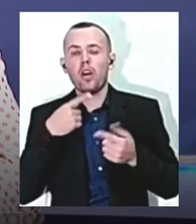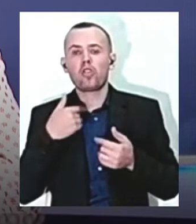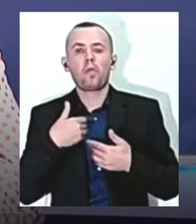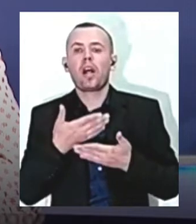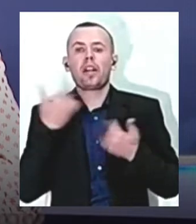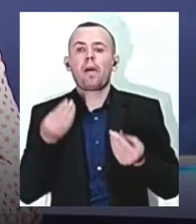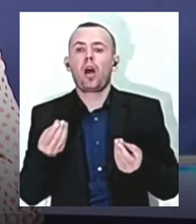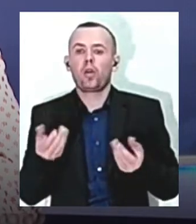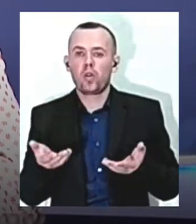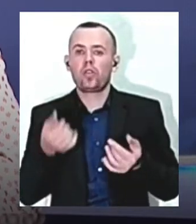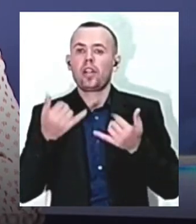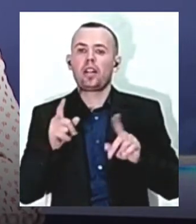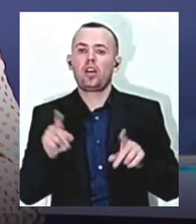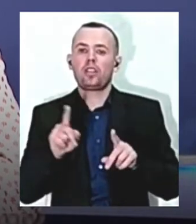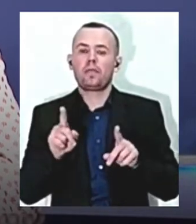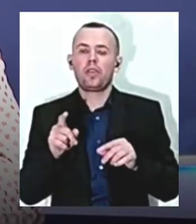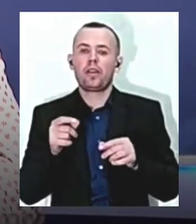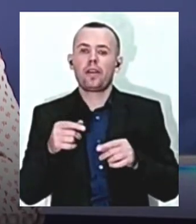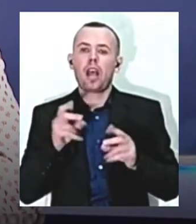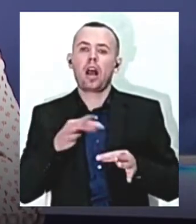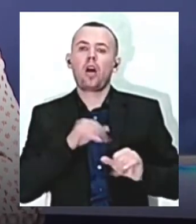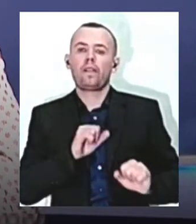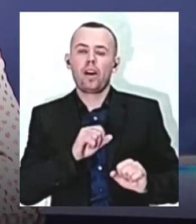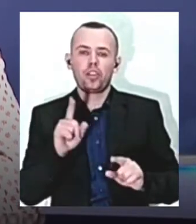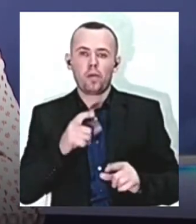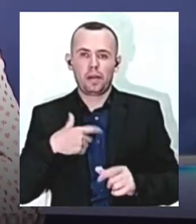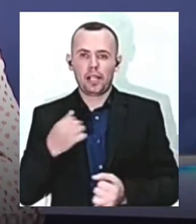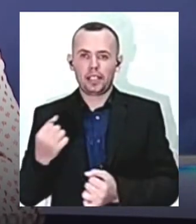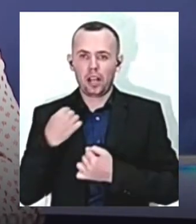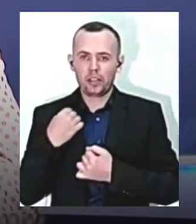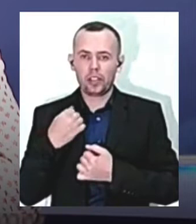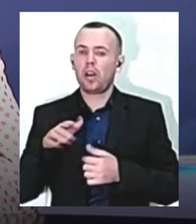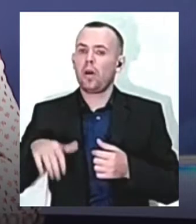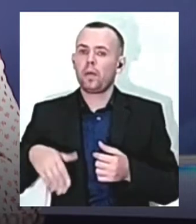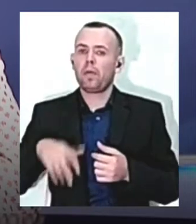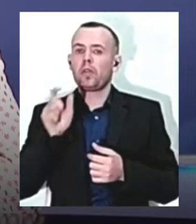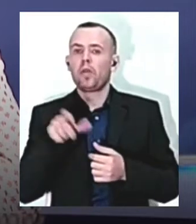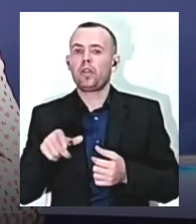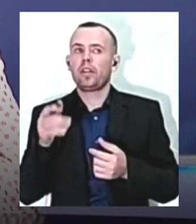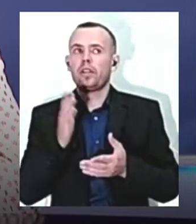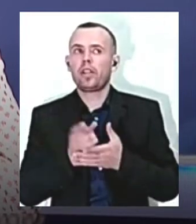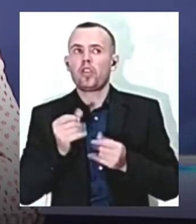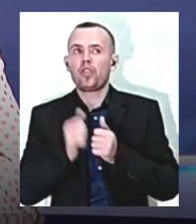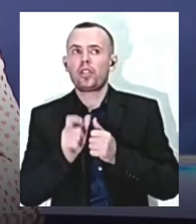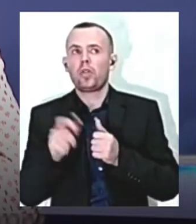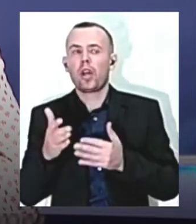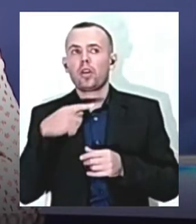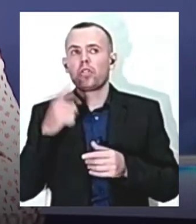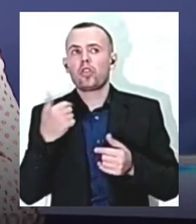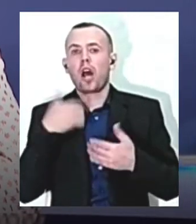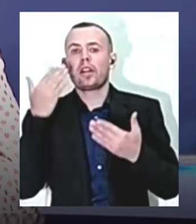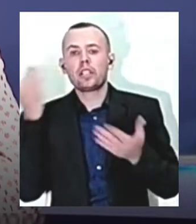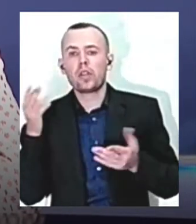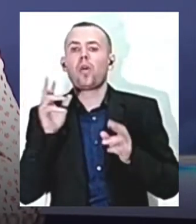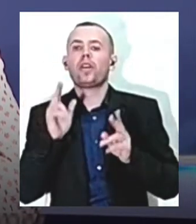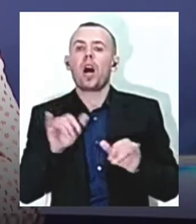щоб найняти адвоката, щоб себе захистити. Потім люди, є ще частка людей, які кажуть, що я не знаю, як, куди звернутися, тобто